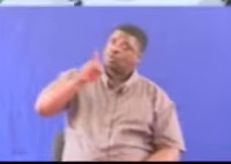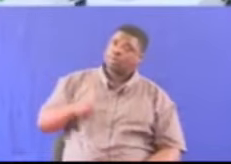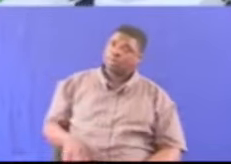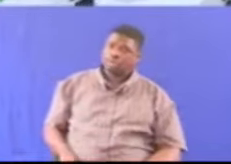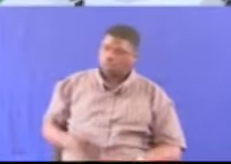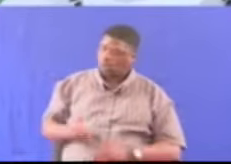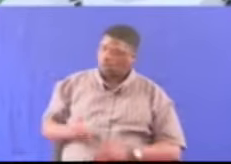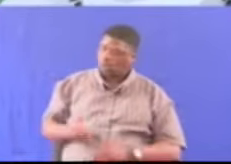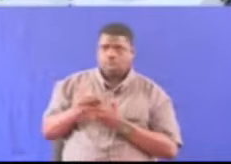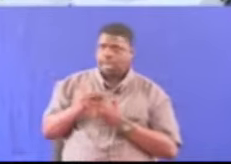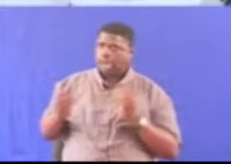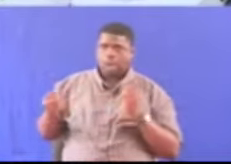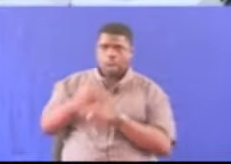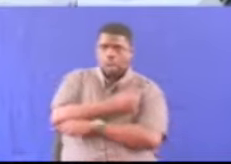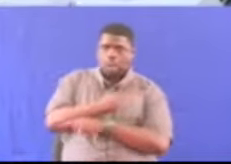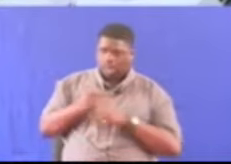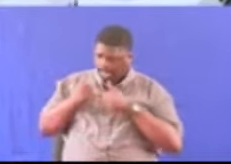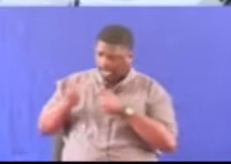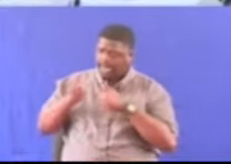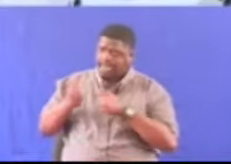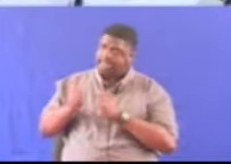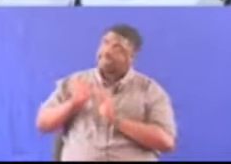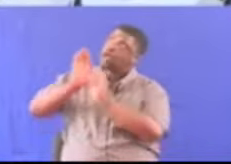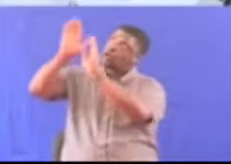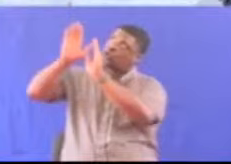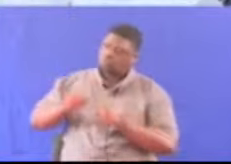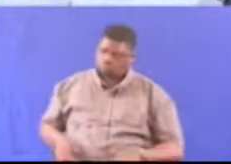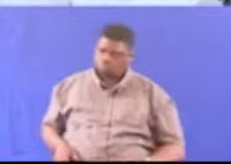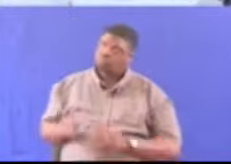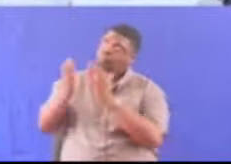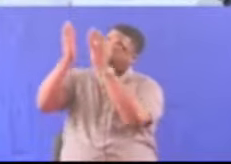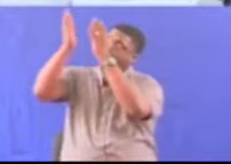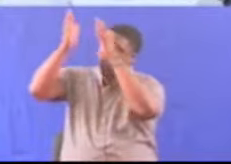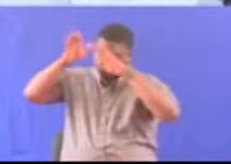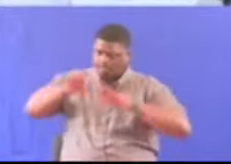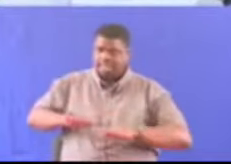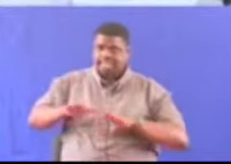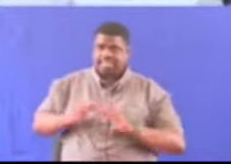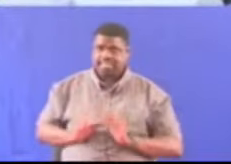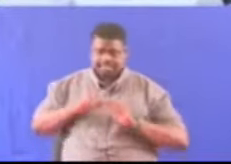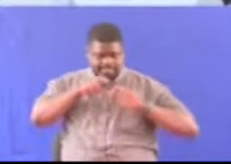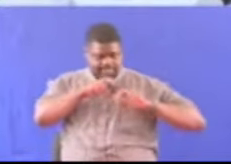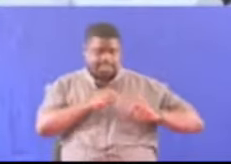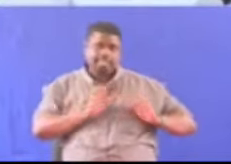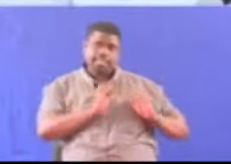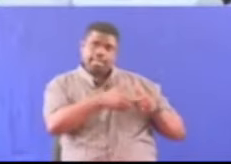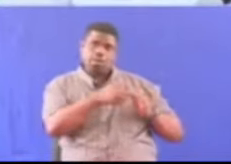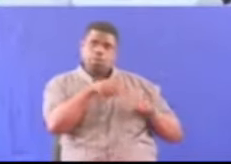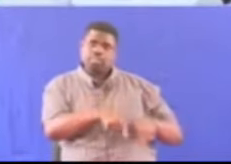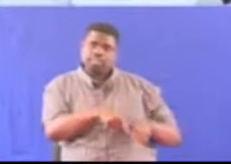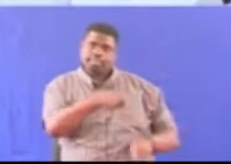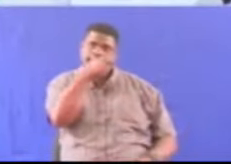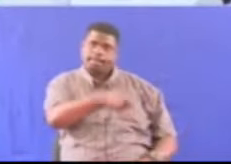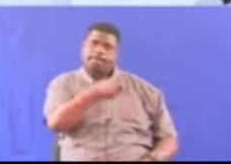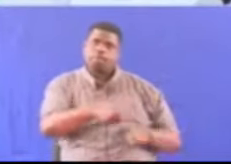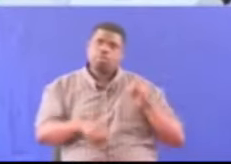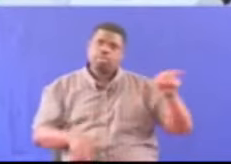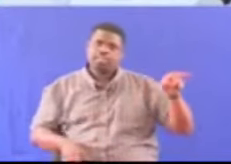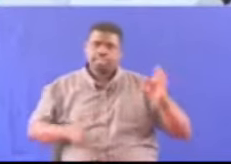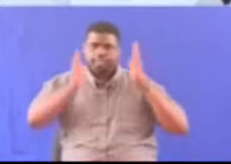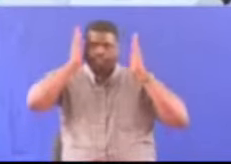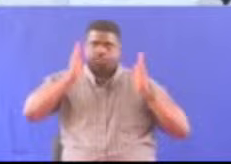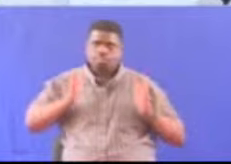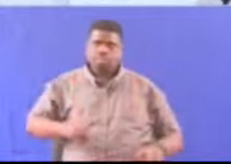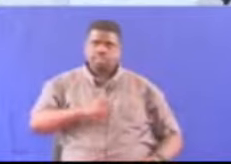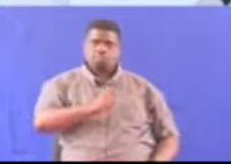ahadi jinsi ulivyoahidi. Mwenyezi Mungu bariki kikao chetu hiki cha kumpongeza Mheshimiwa Spika